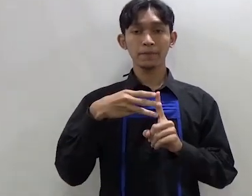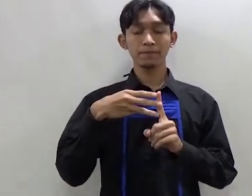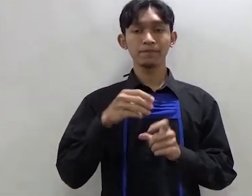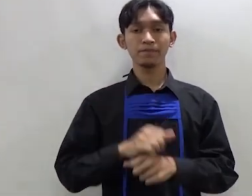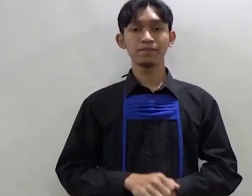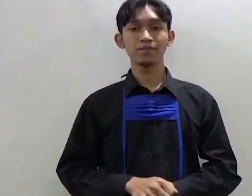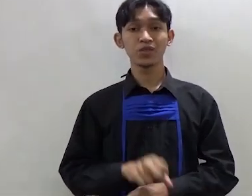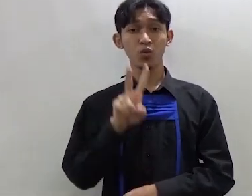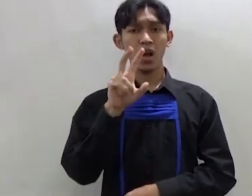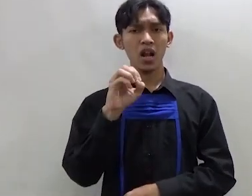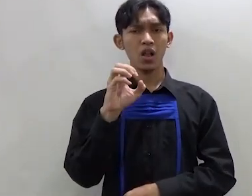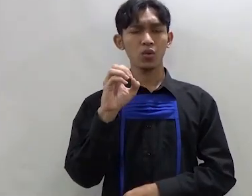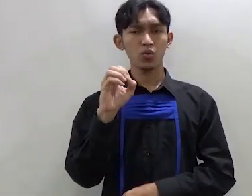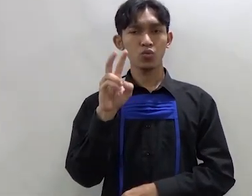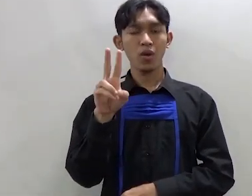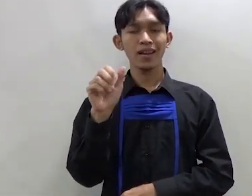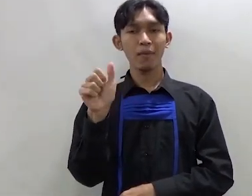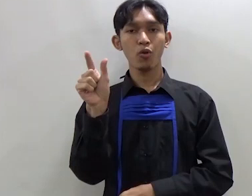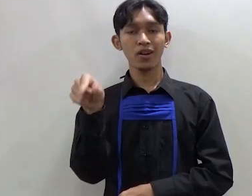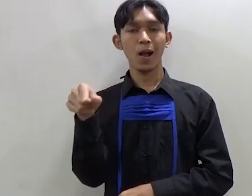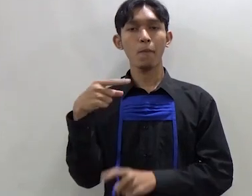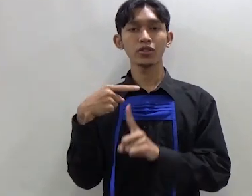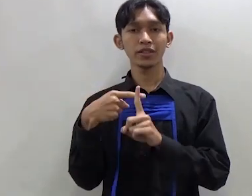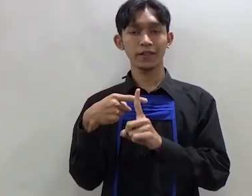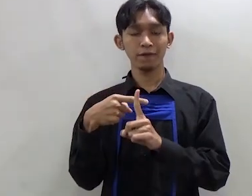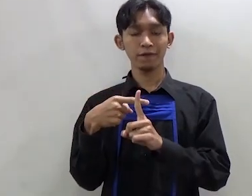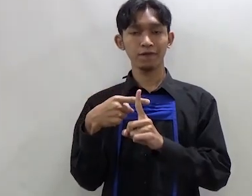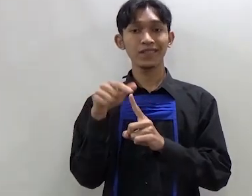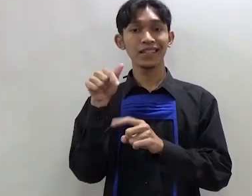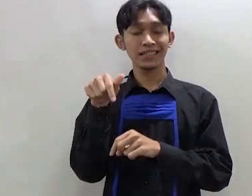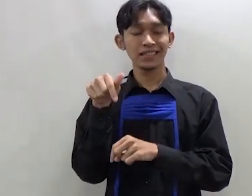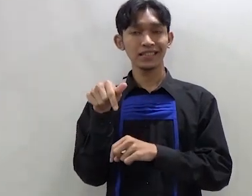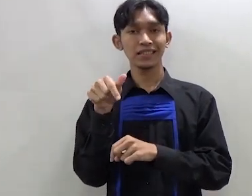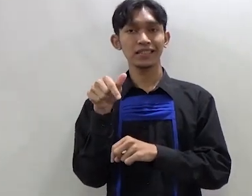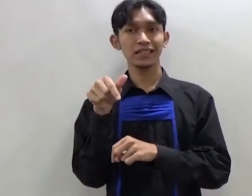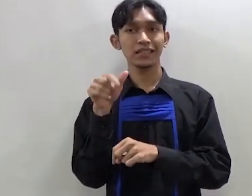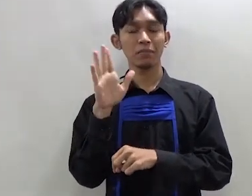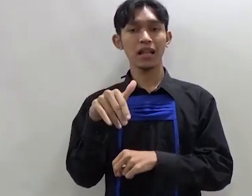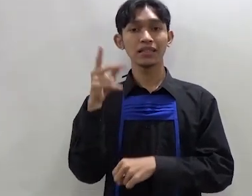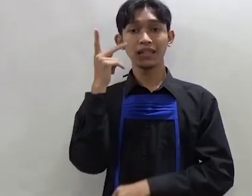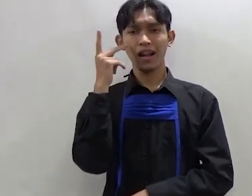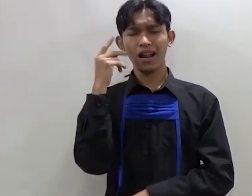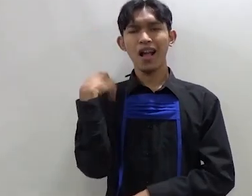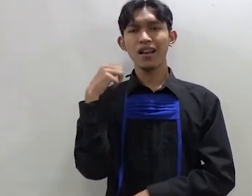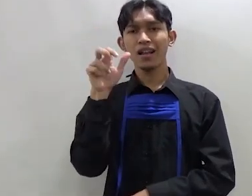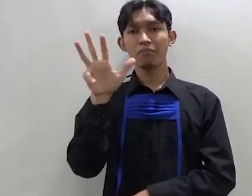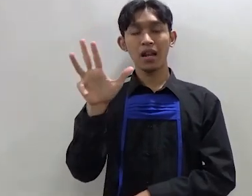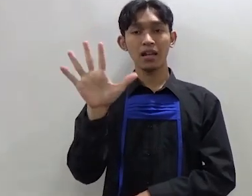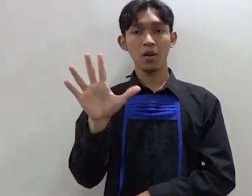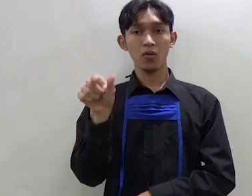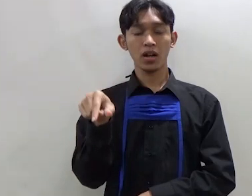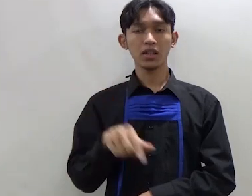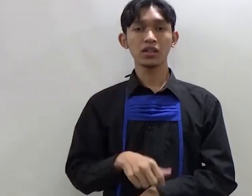Jogja. Ketiga kasus 121 perempuan 63 tahun kota